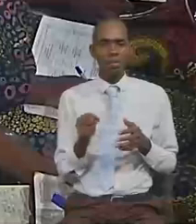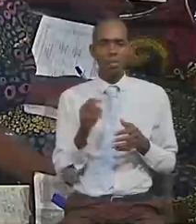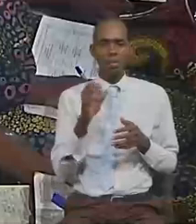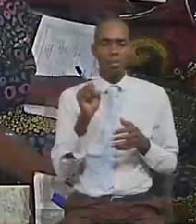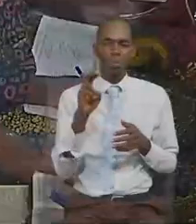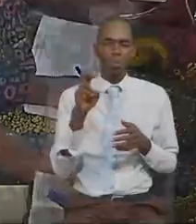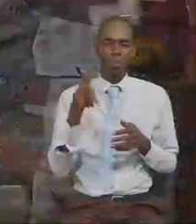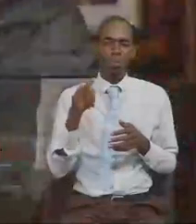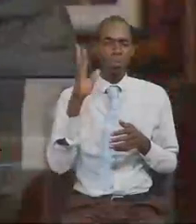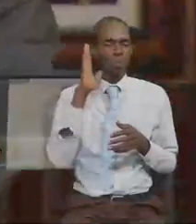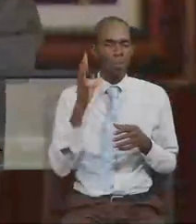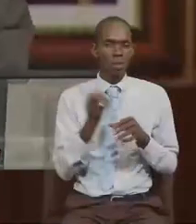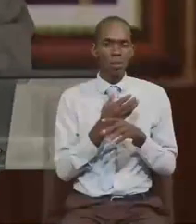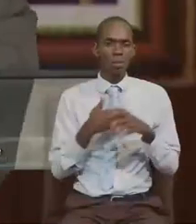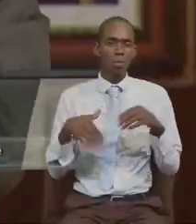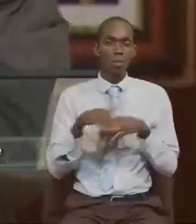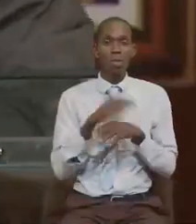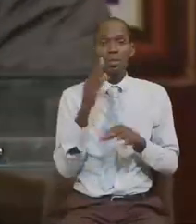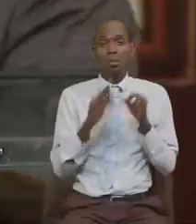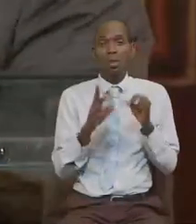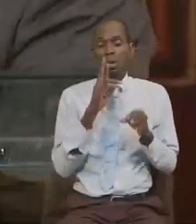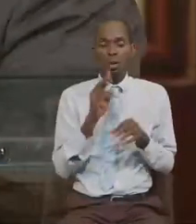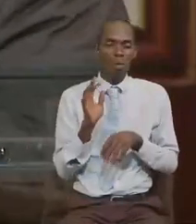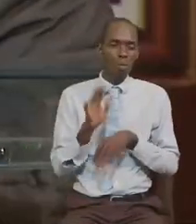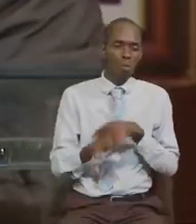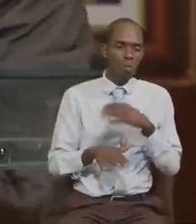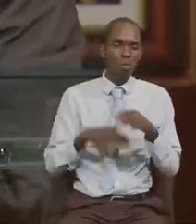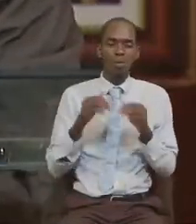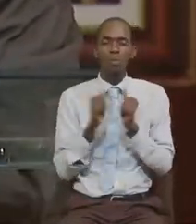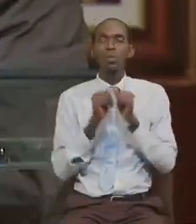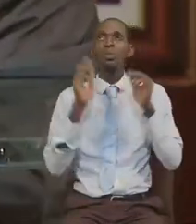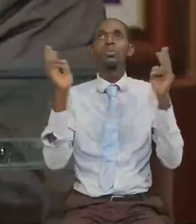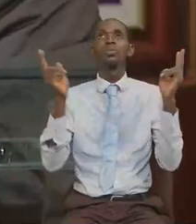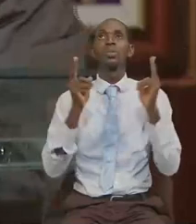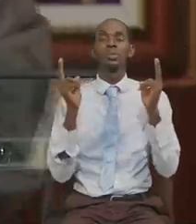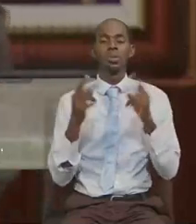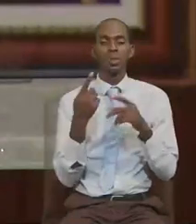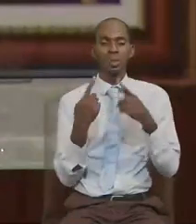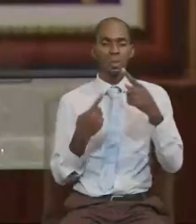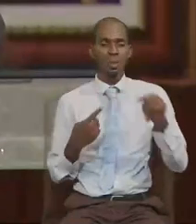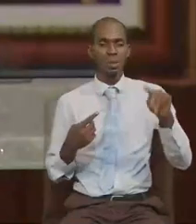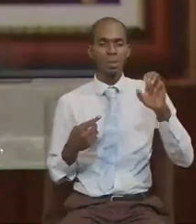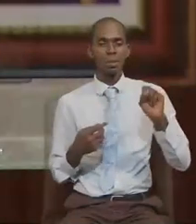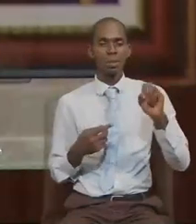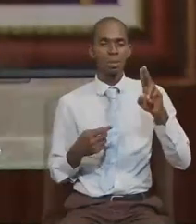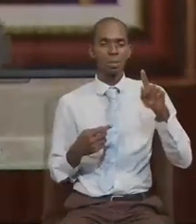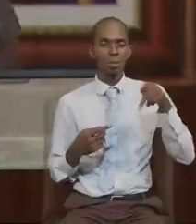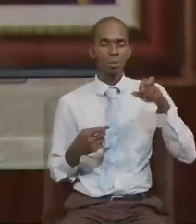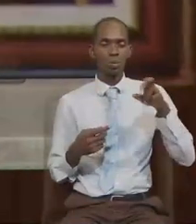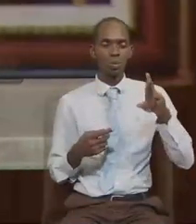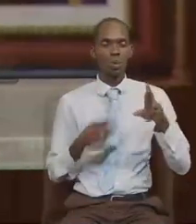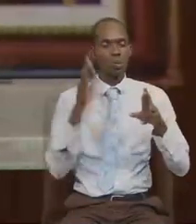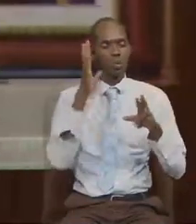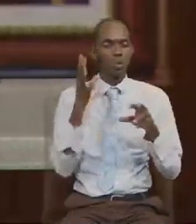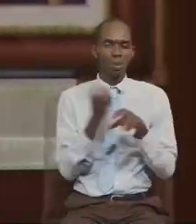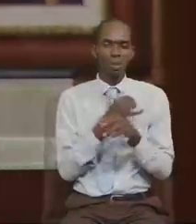ta marche victorieuse, pour que rien ne t'arrête, le sur va prendre le dessus au nom de